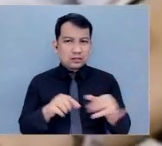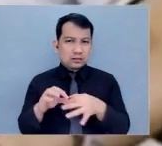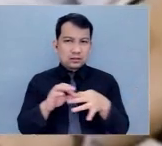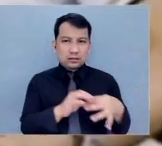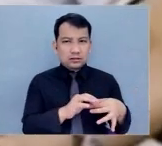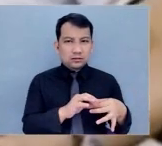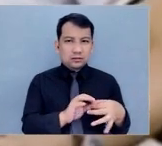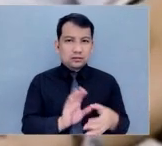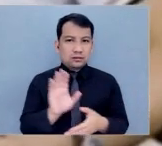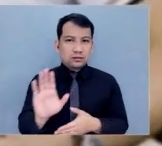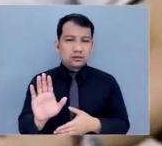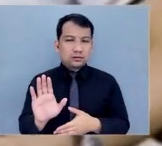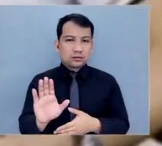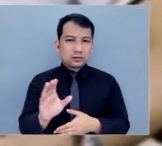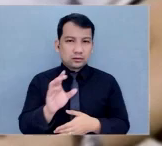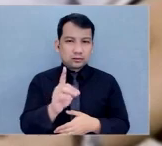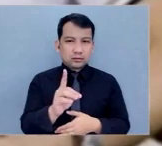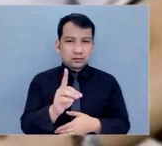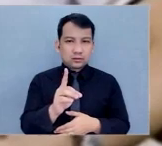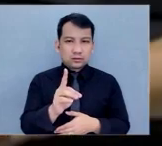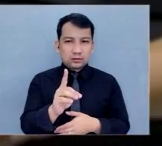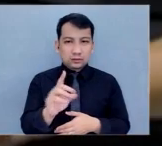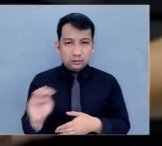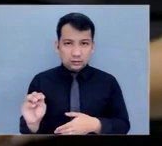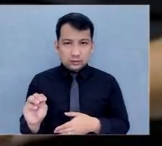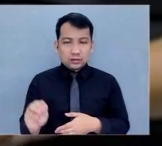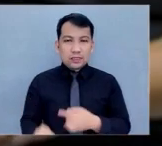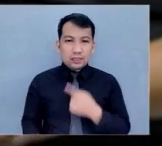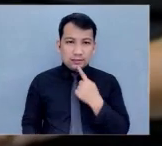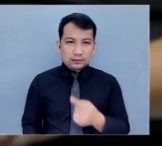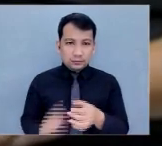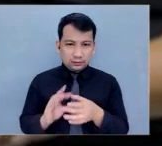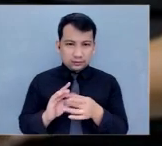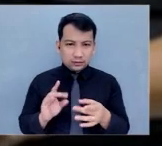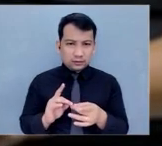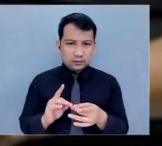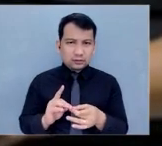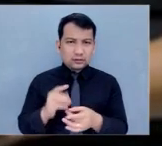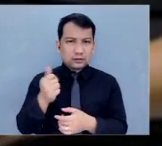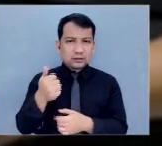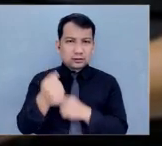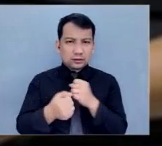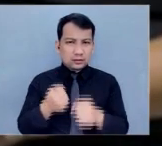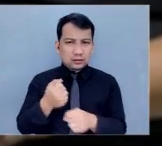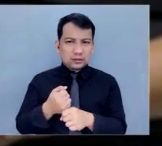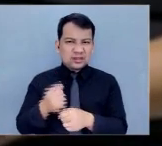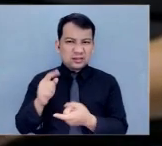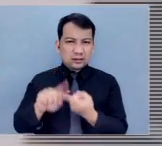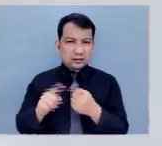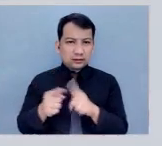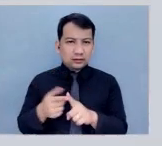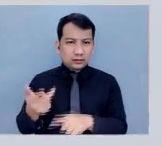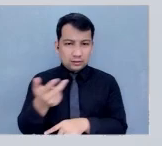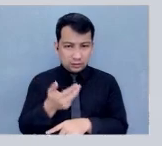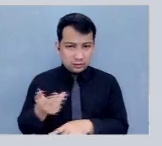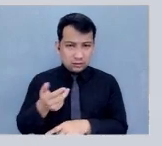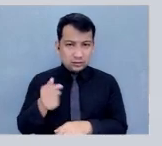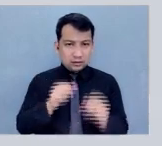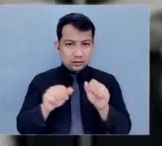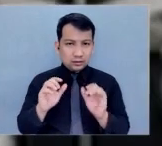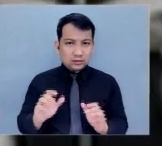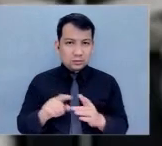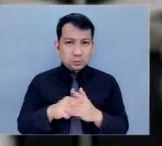sa kanya kay Dominic. Kwento nila, mahigit isang dekada na silang magkakaibigan ng aktor. Nag-umpisa yan